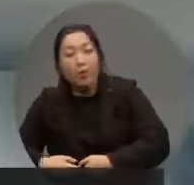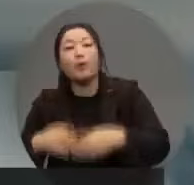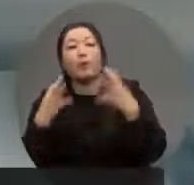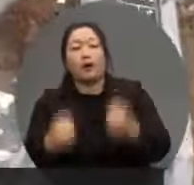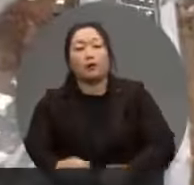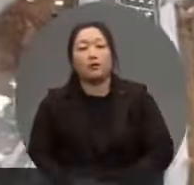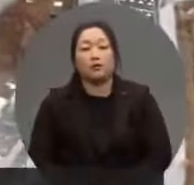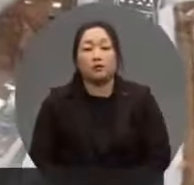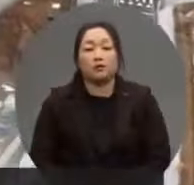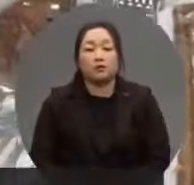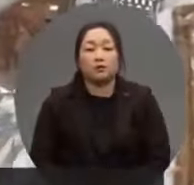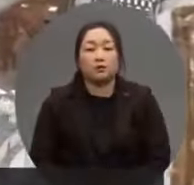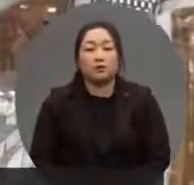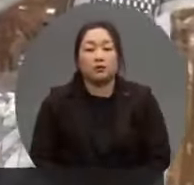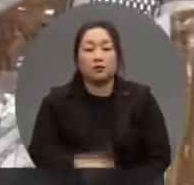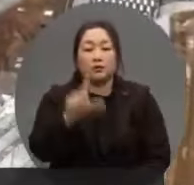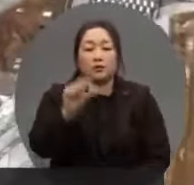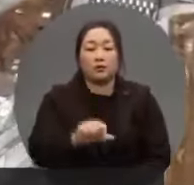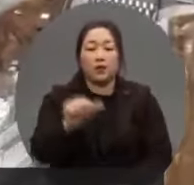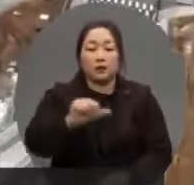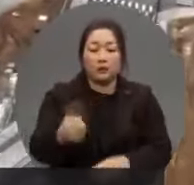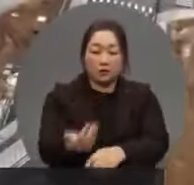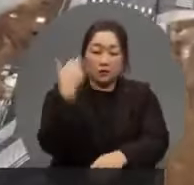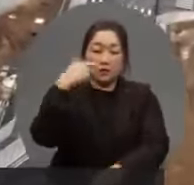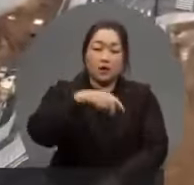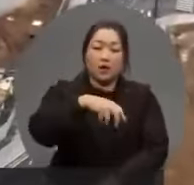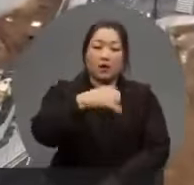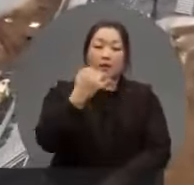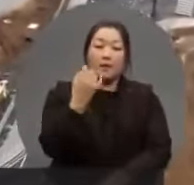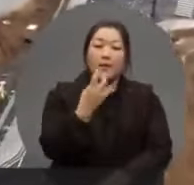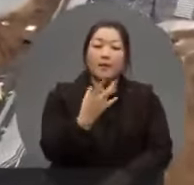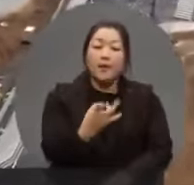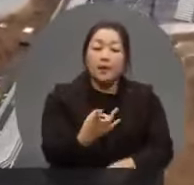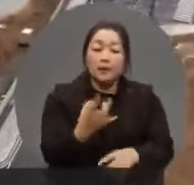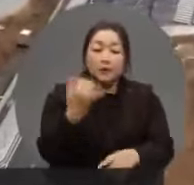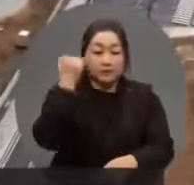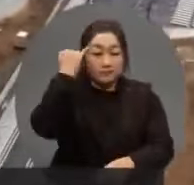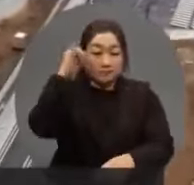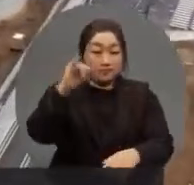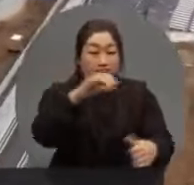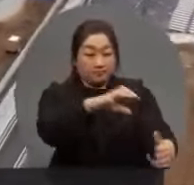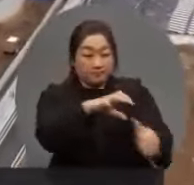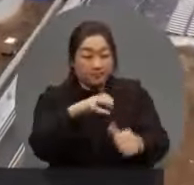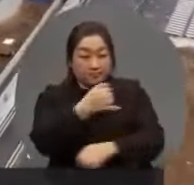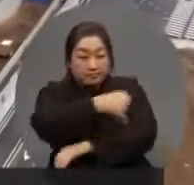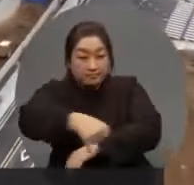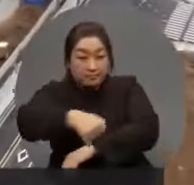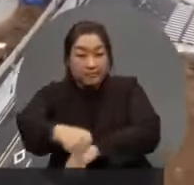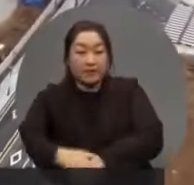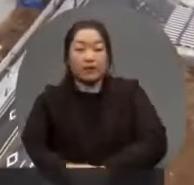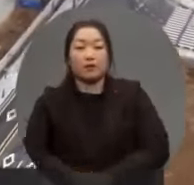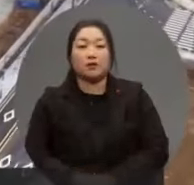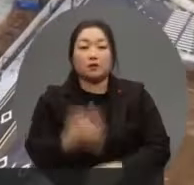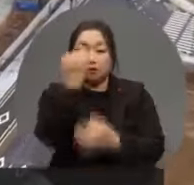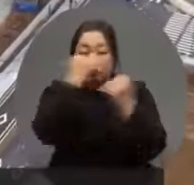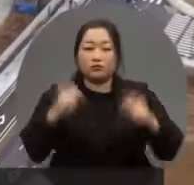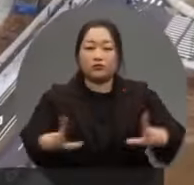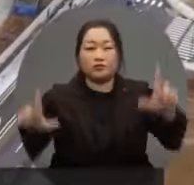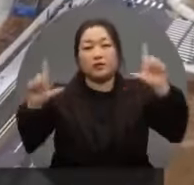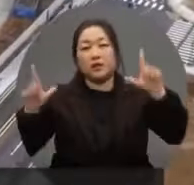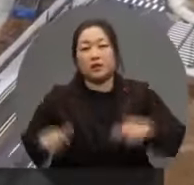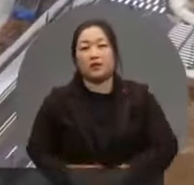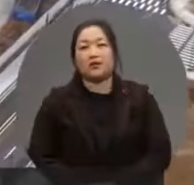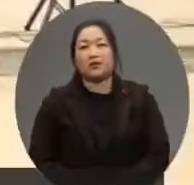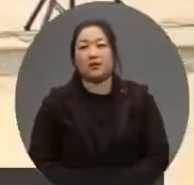강점입니다. 15,000년 전 소로리 벽시에서 영감을 얻어 디자인한 외관은 충북의 또 하나의 랜드마크가 될 것으로